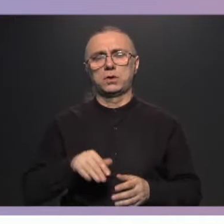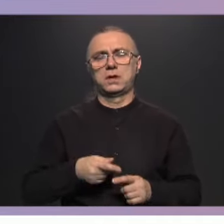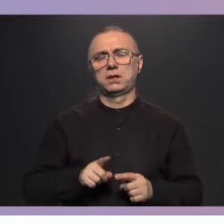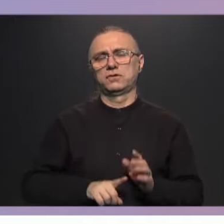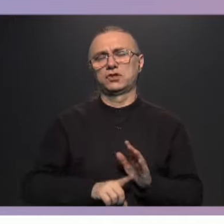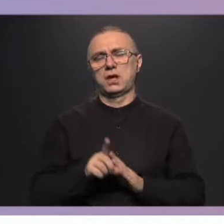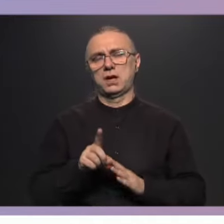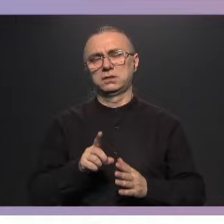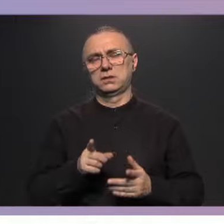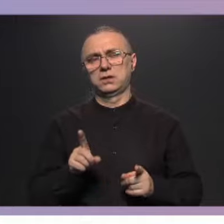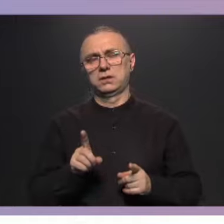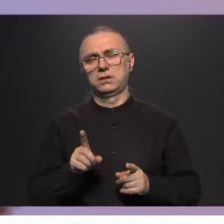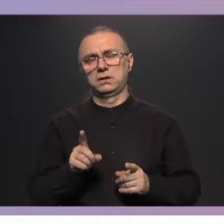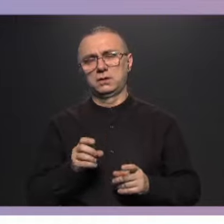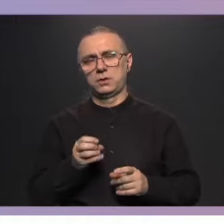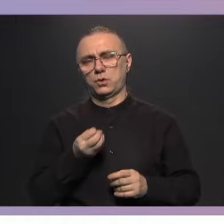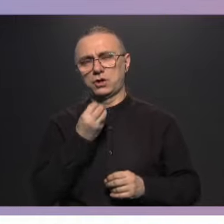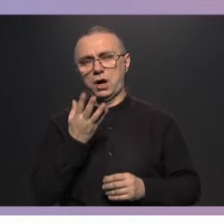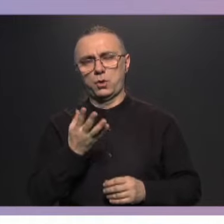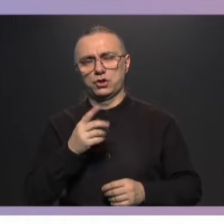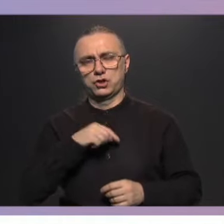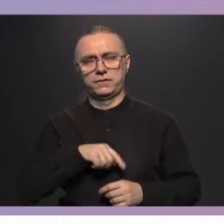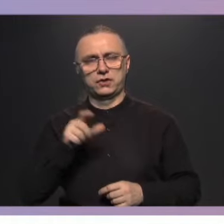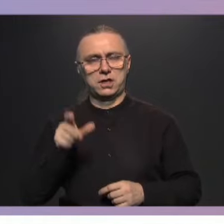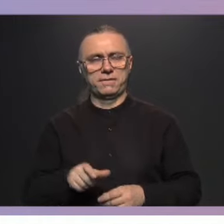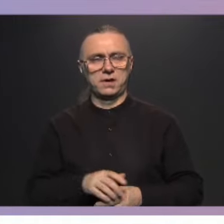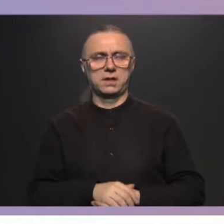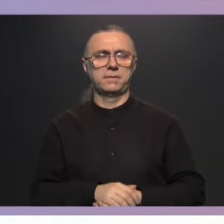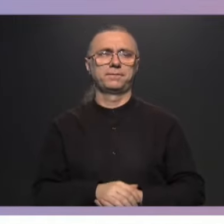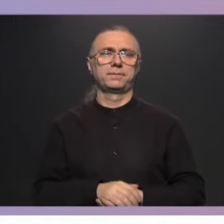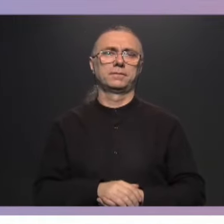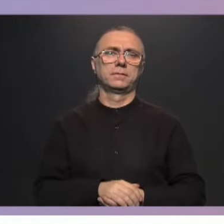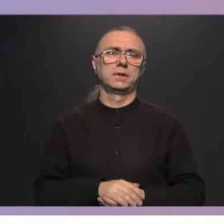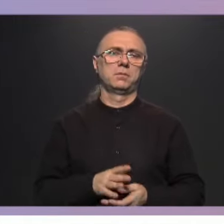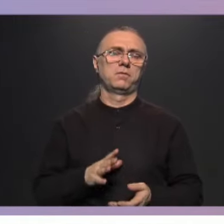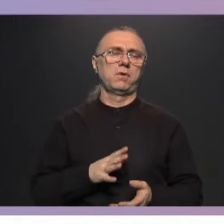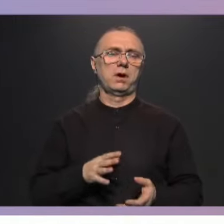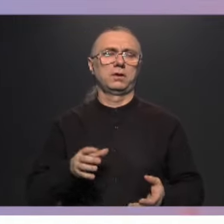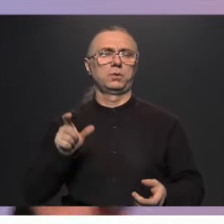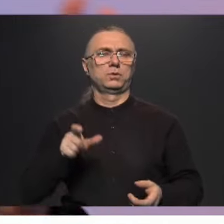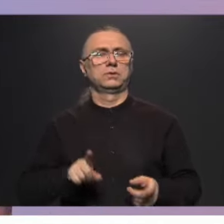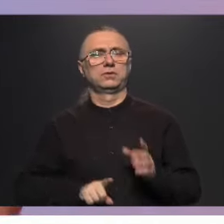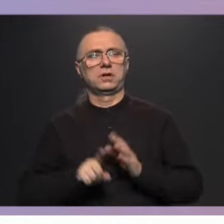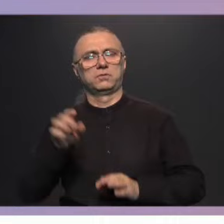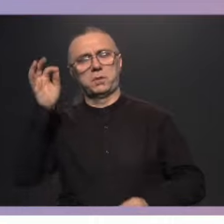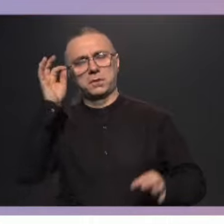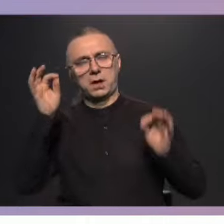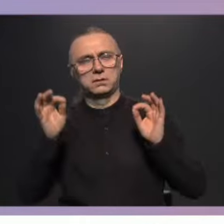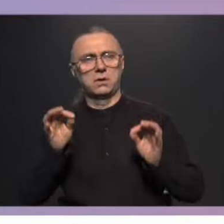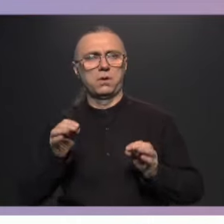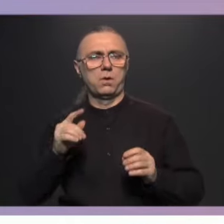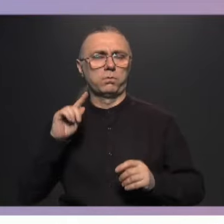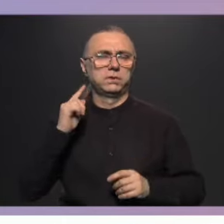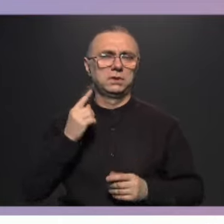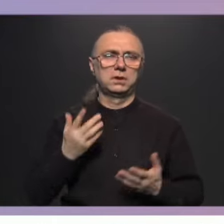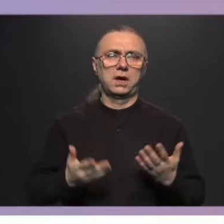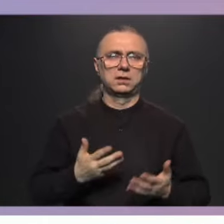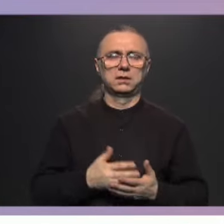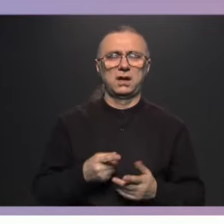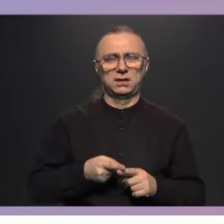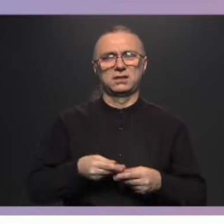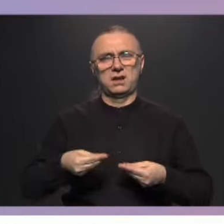из сердец людей и памяти о том человеке, которого они поминают. Какие-то обиды, какие-то, может быть, то есть под воздействием